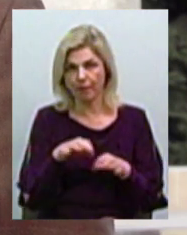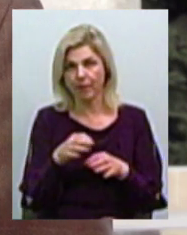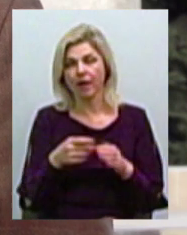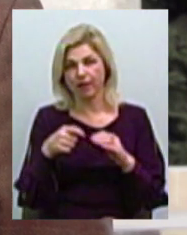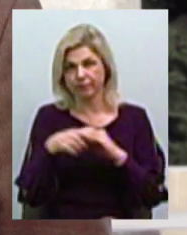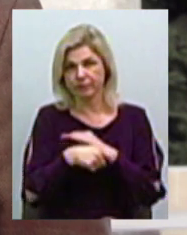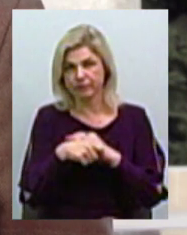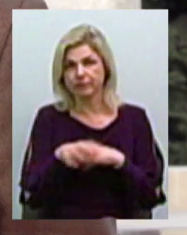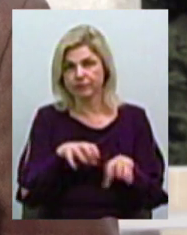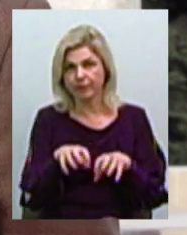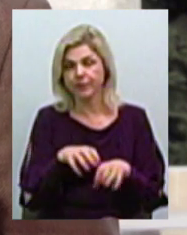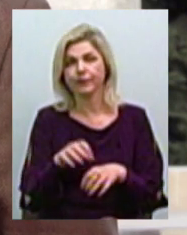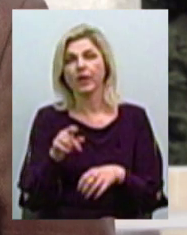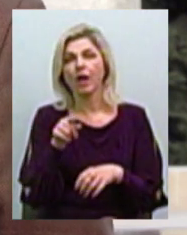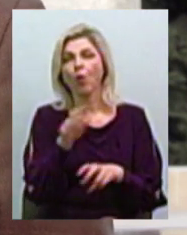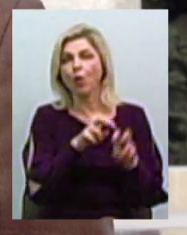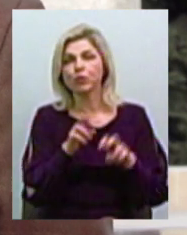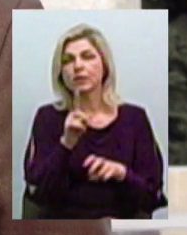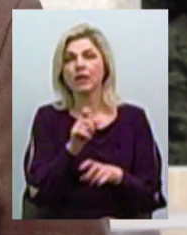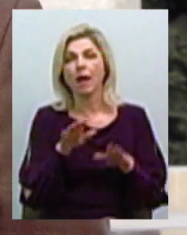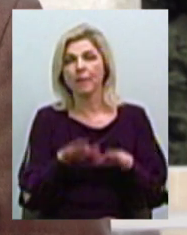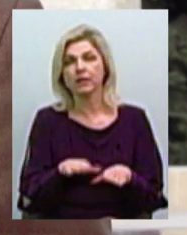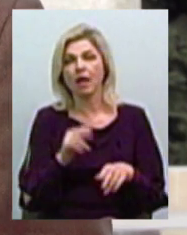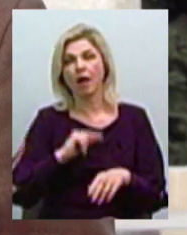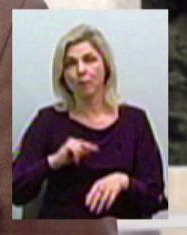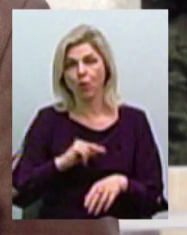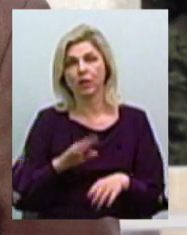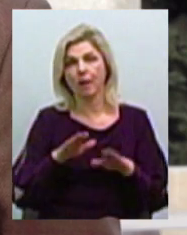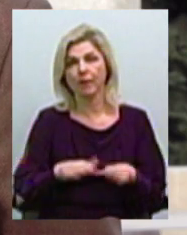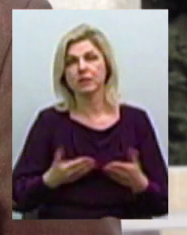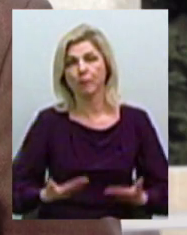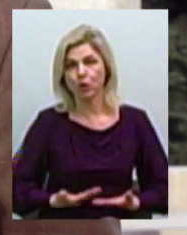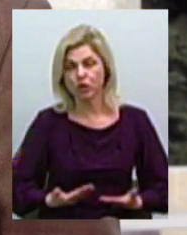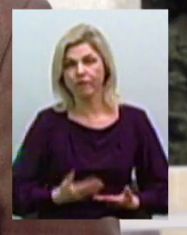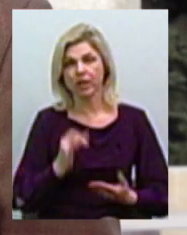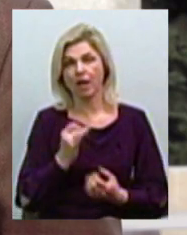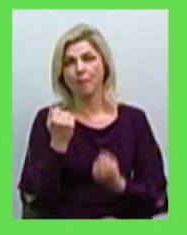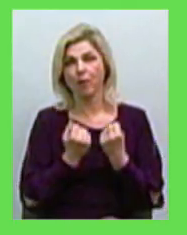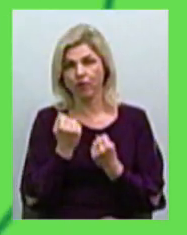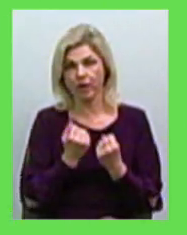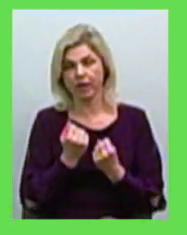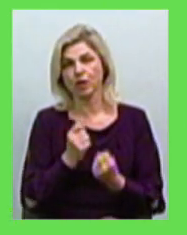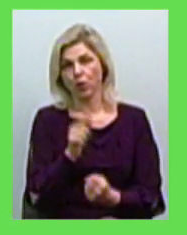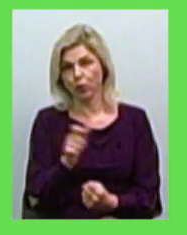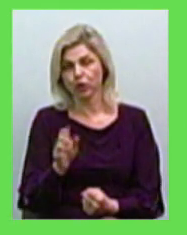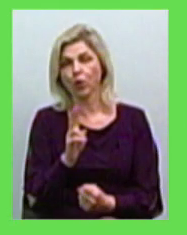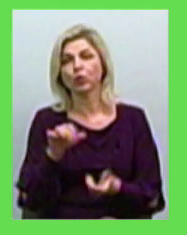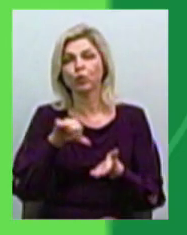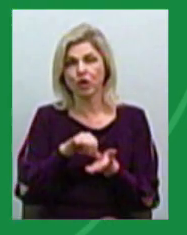не лише за місцем роботи, але й за місцем проживання та в автомобілях належних фігурантам справи.